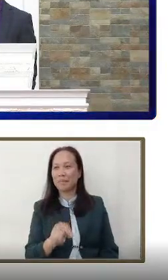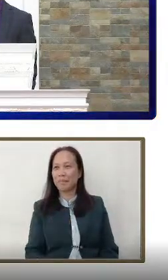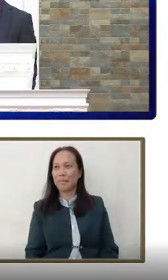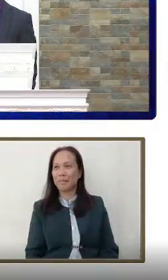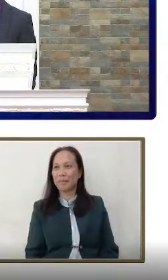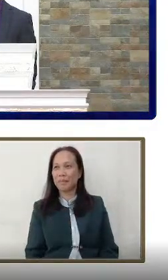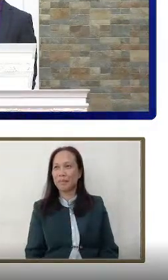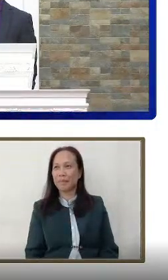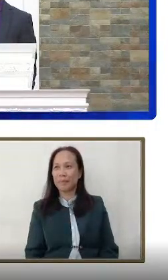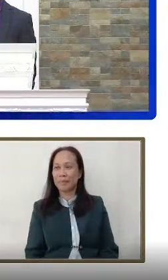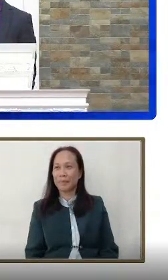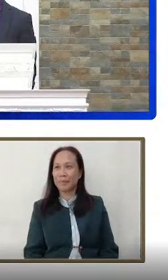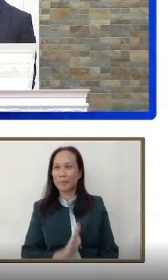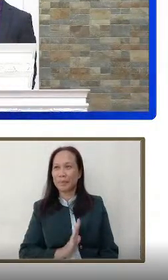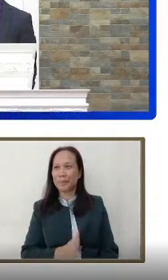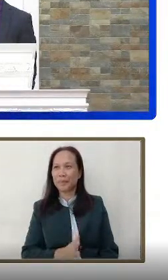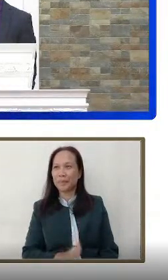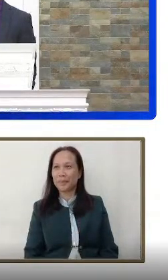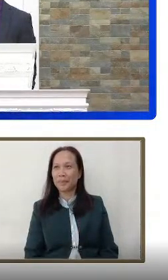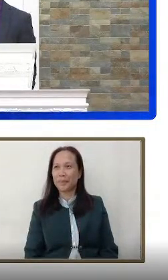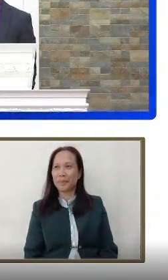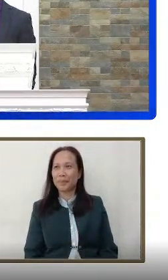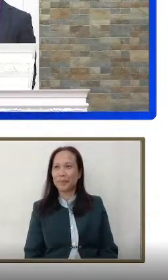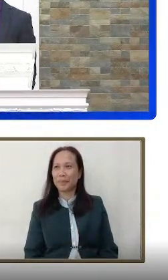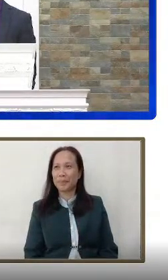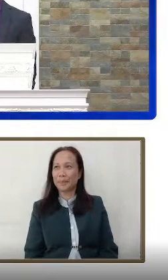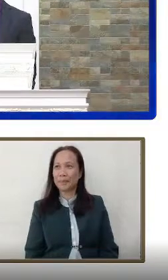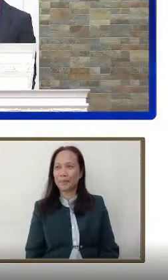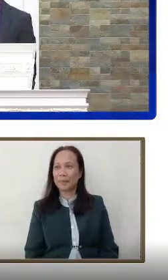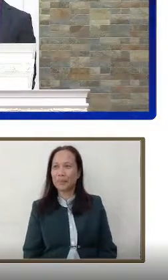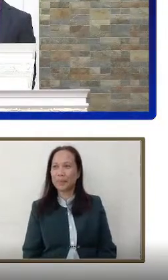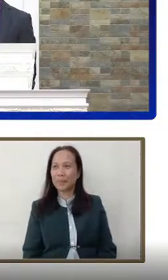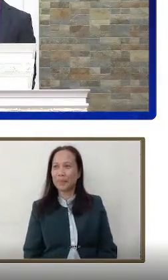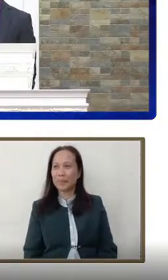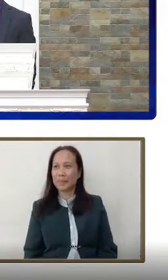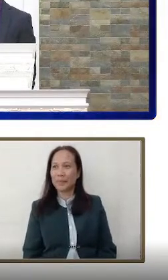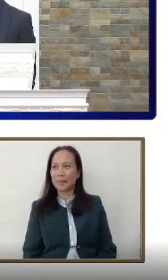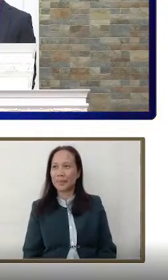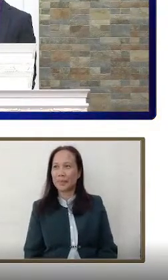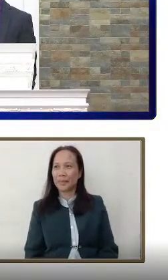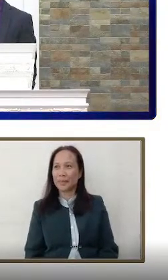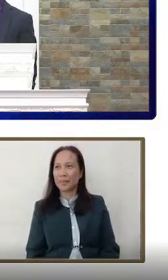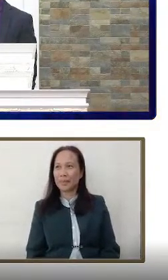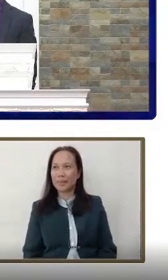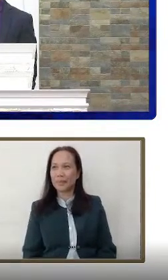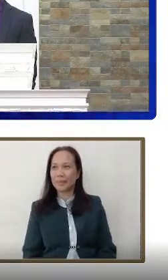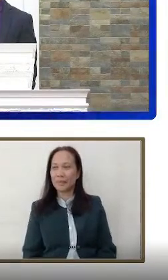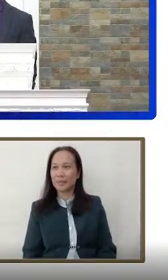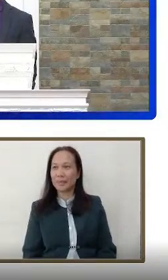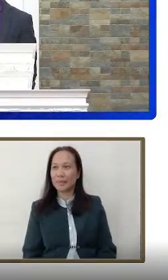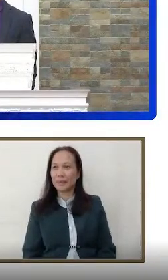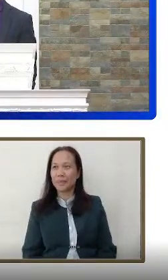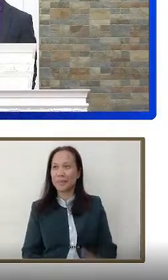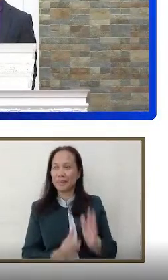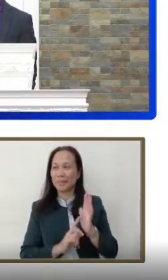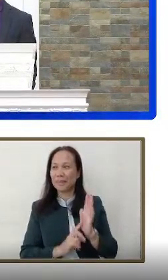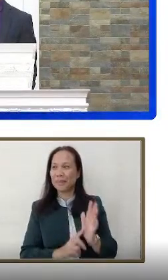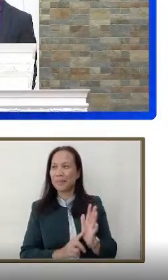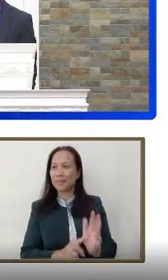Nandito po. Okay. Ayun, amen. Okay, magpakita ka, Yasmin,